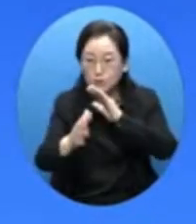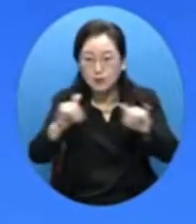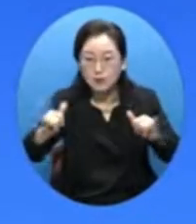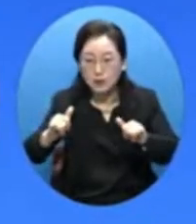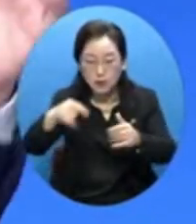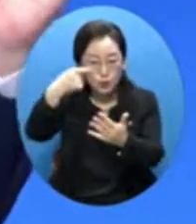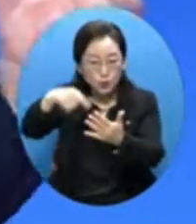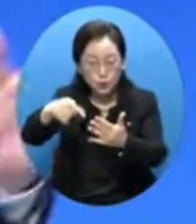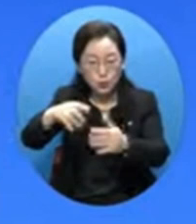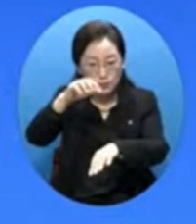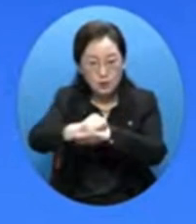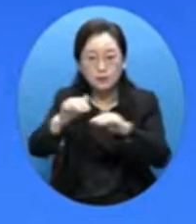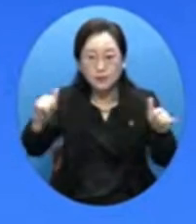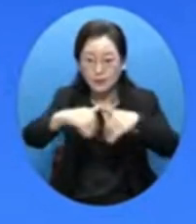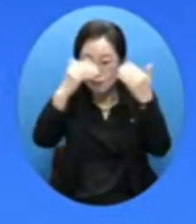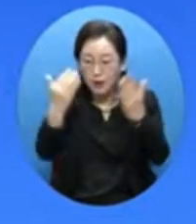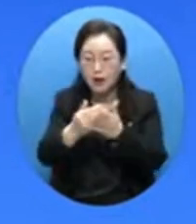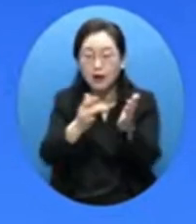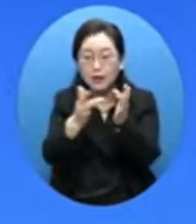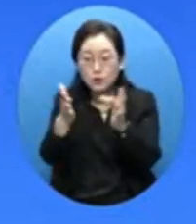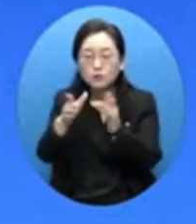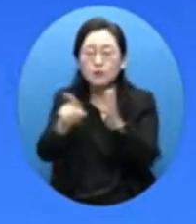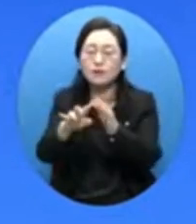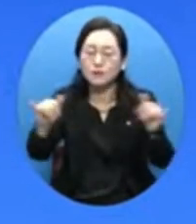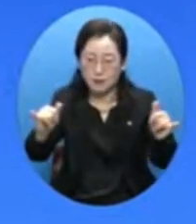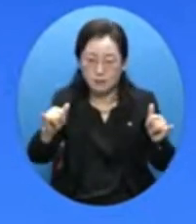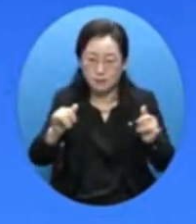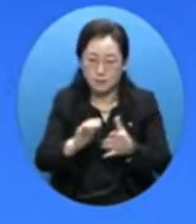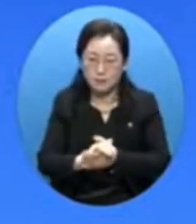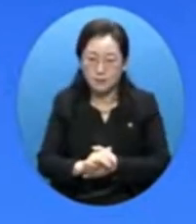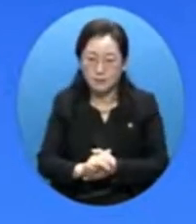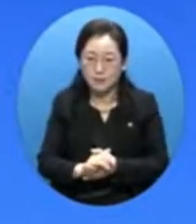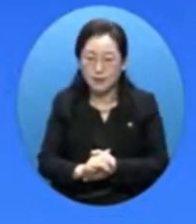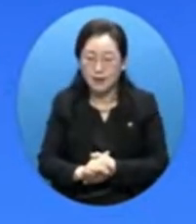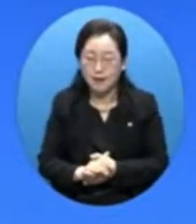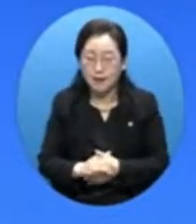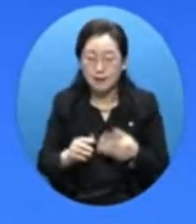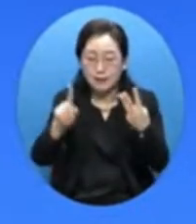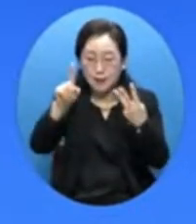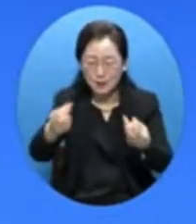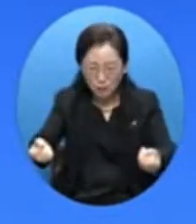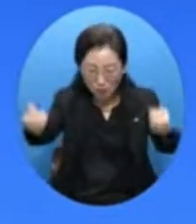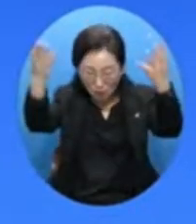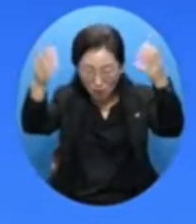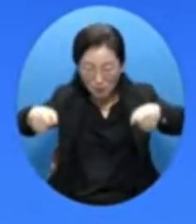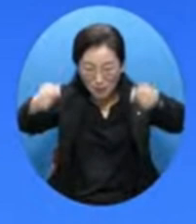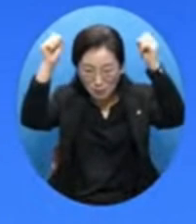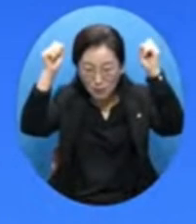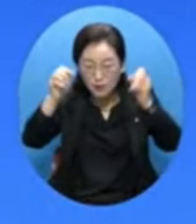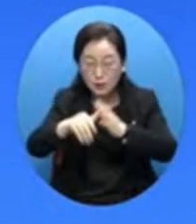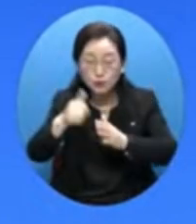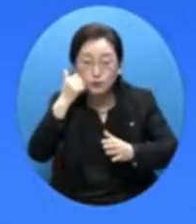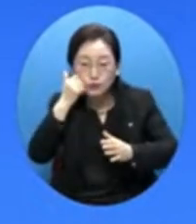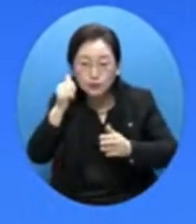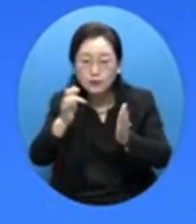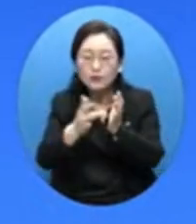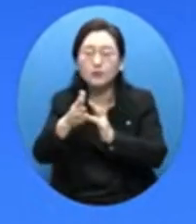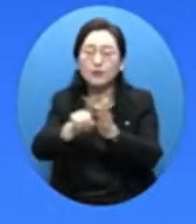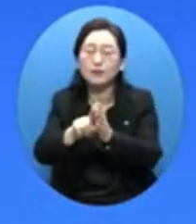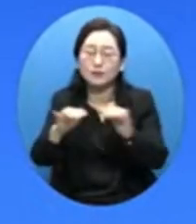교육가들이 다 크리스찬이었습니다. 3.1운동의 주역도 크리스찬이었고, 1세대의 그